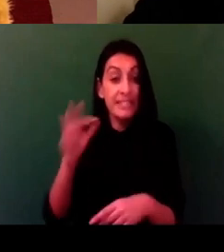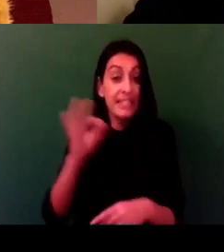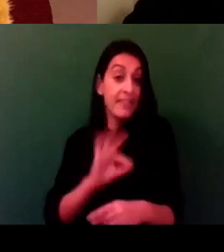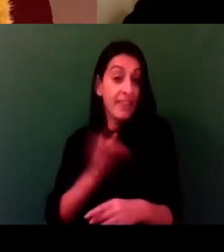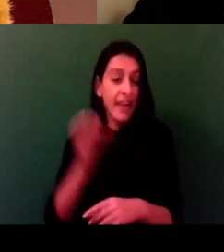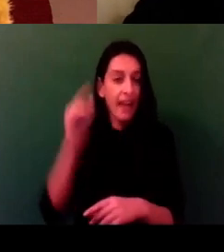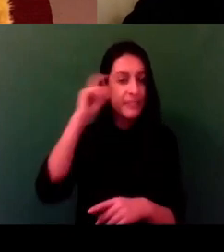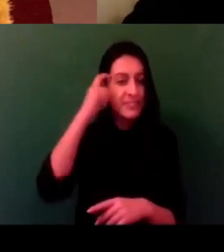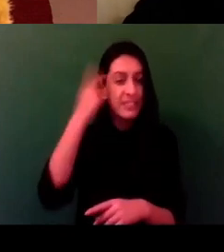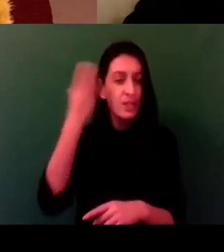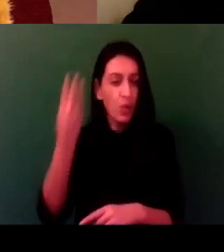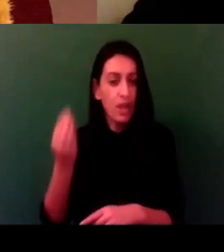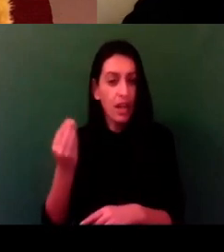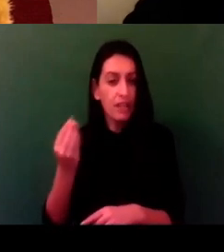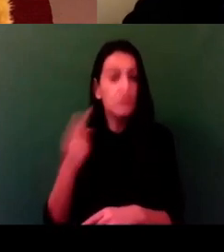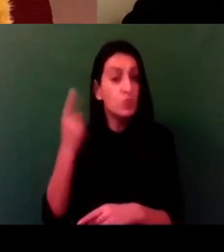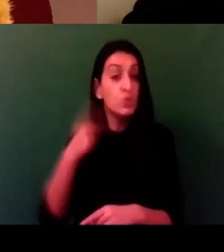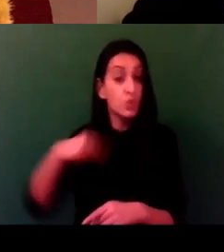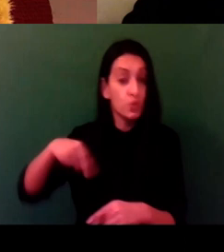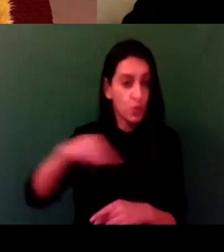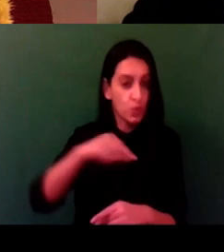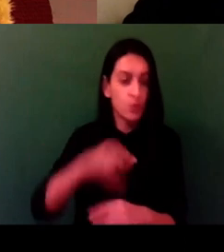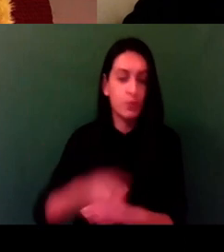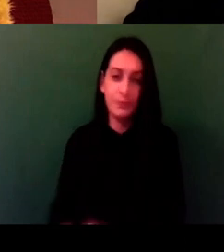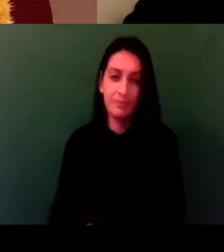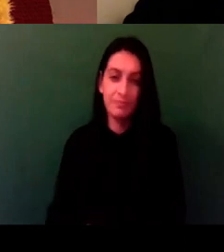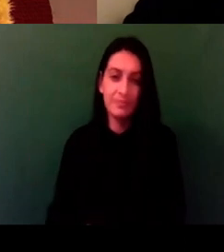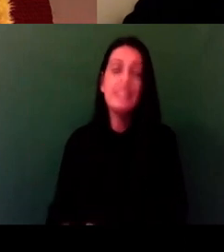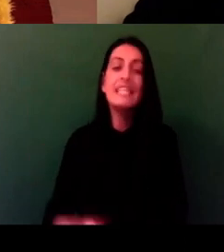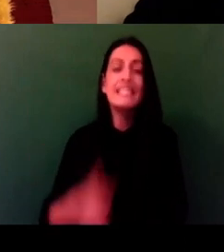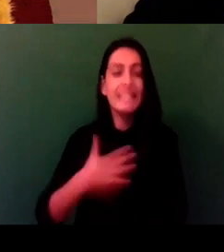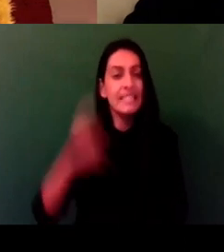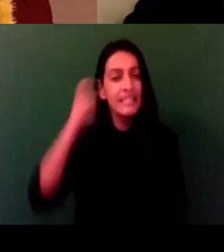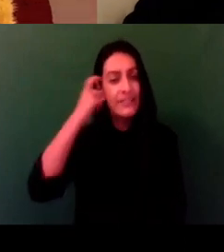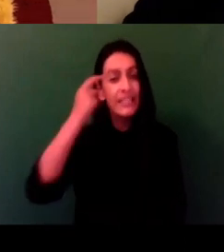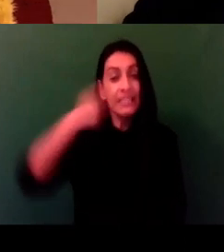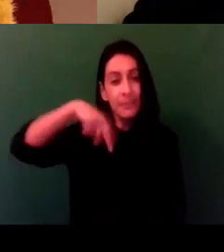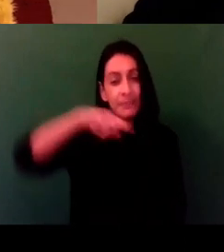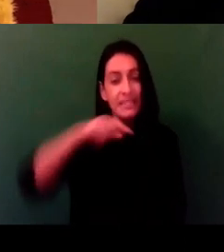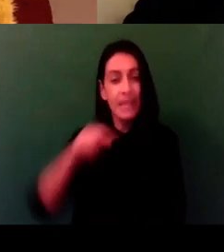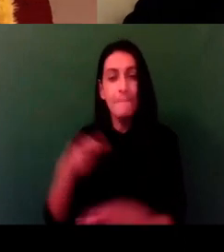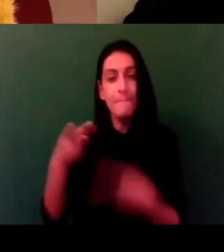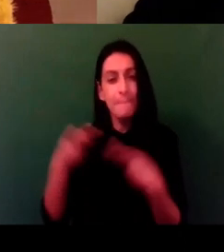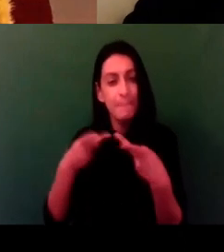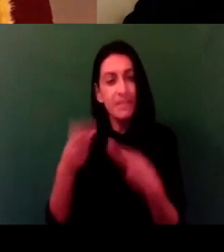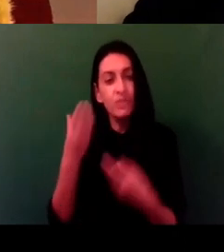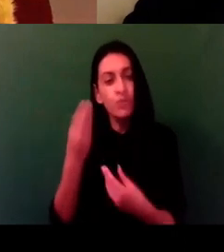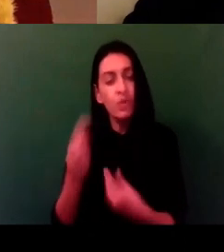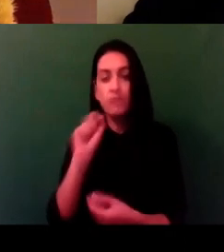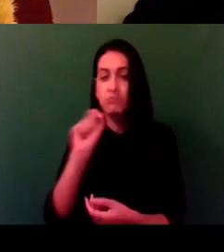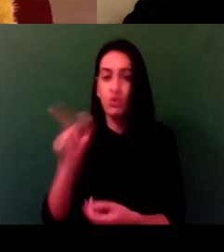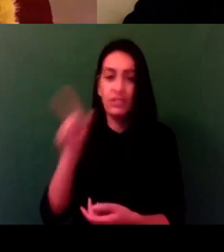düşünebilirsiniz. Bunu tekrardan bir hatırlatmış olalım. Evet, bunun da bir süreç olduğunu hatırlatmış olalım aynı şekilde. Evet